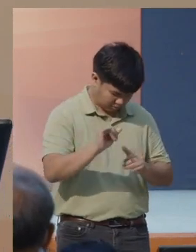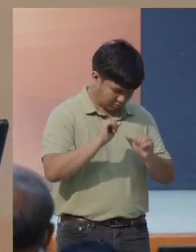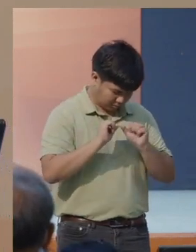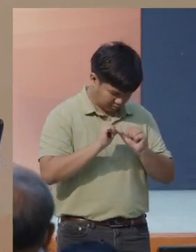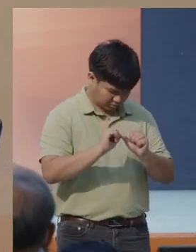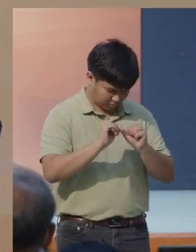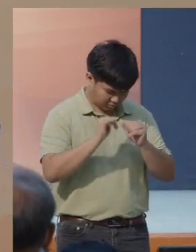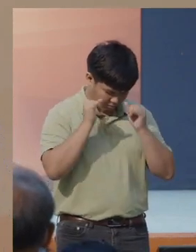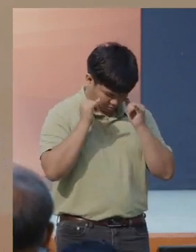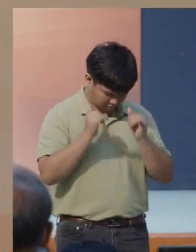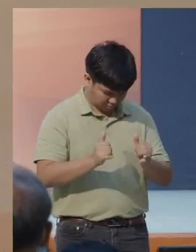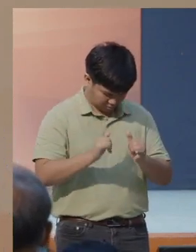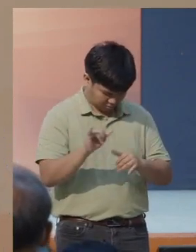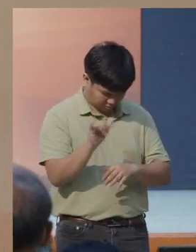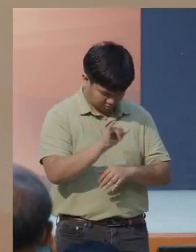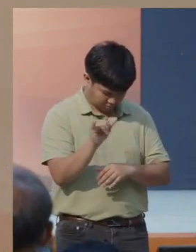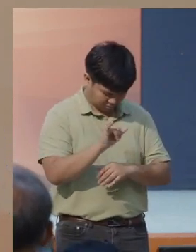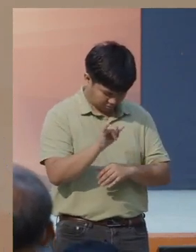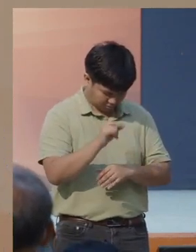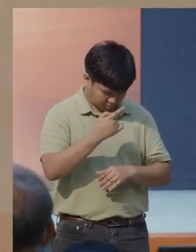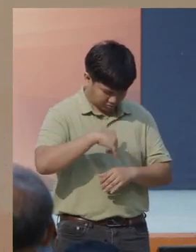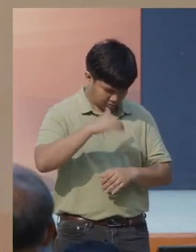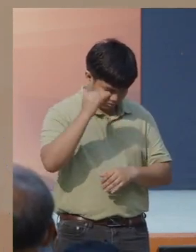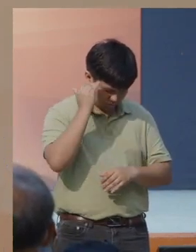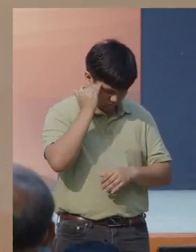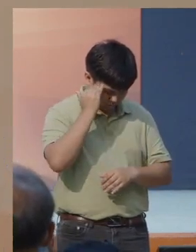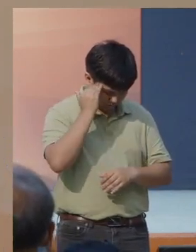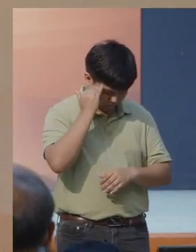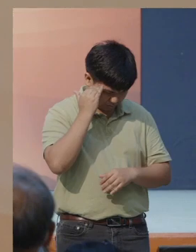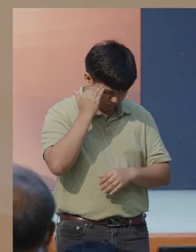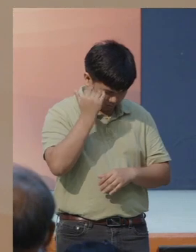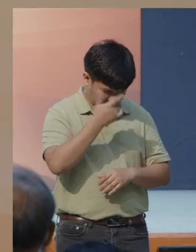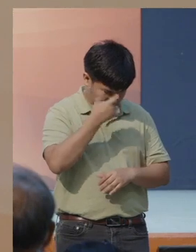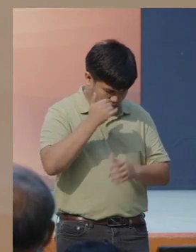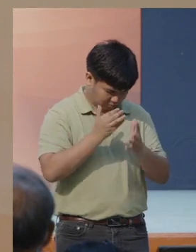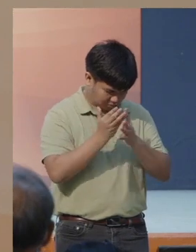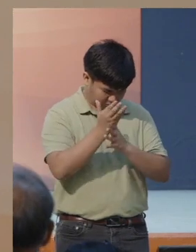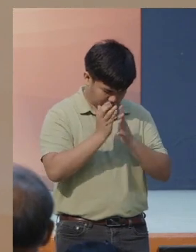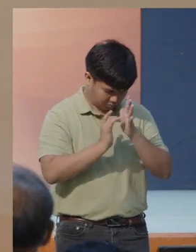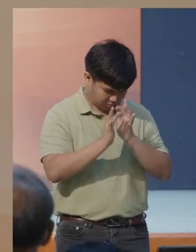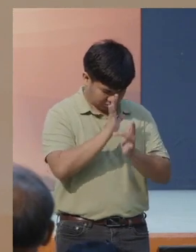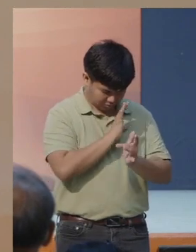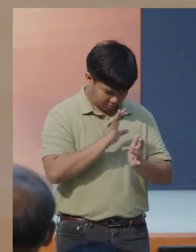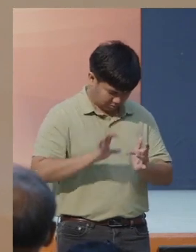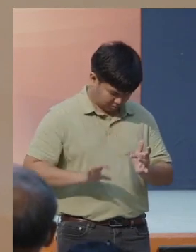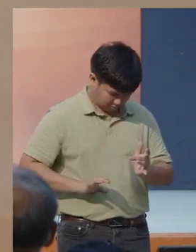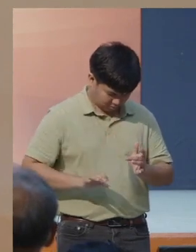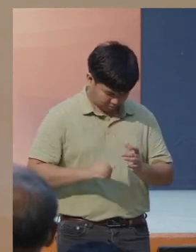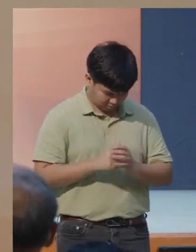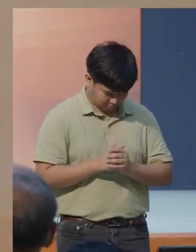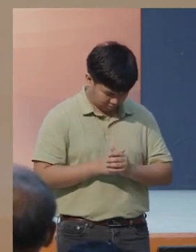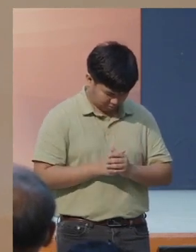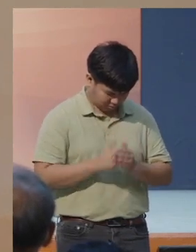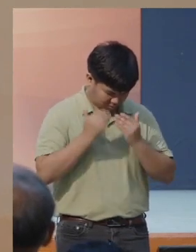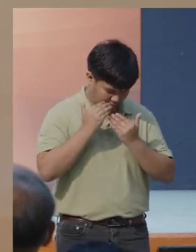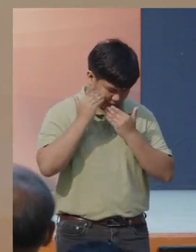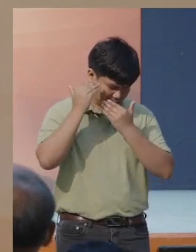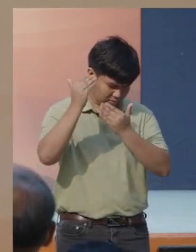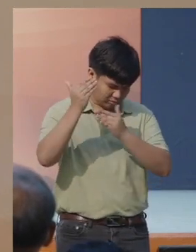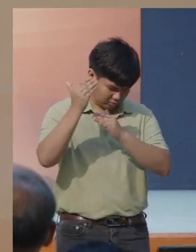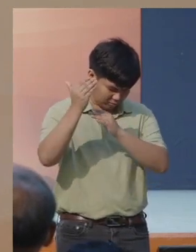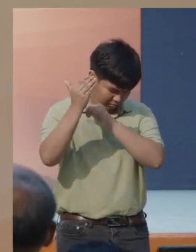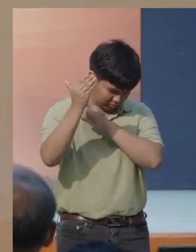rin. Alam po namin yan dahil kay Kristo Jesus. Salamat po,